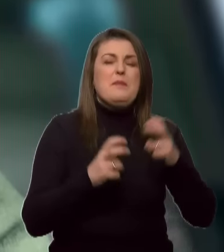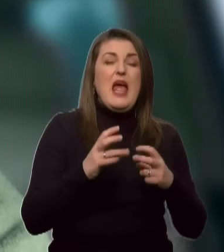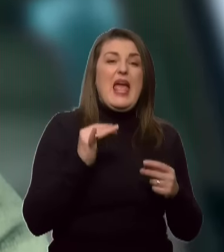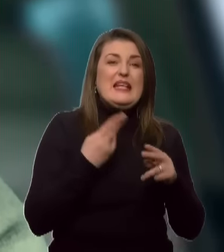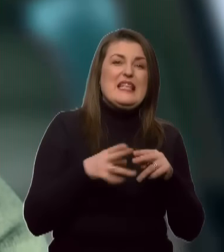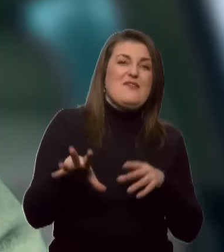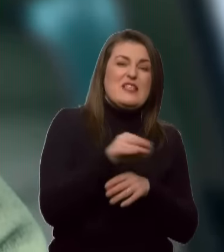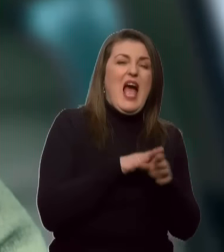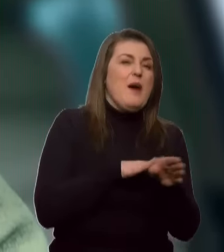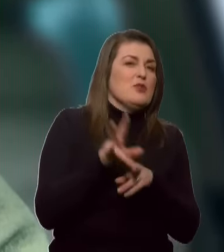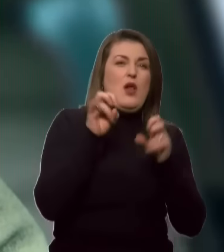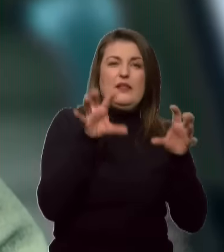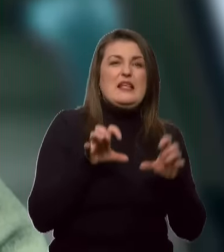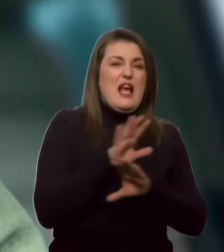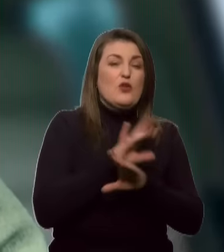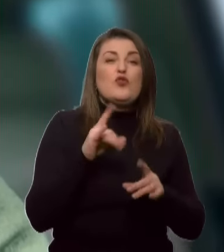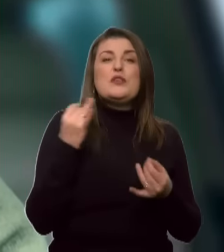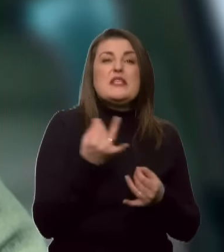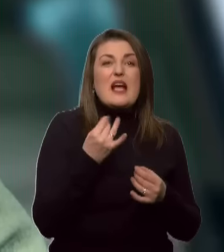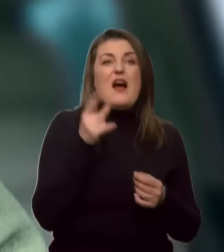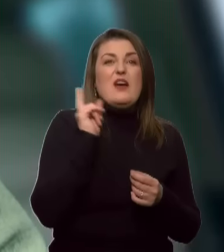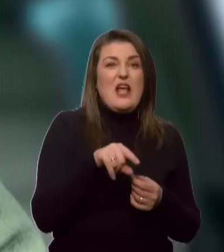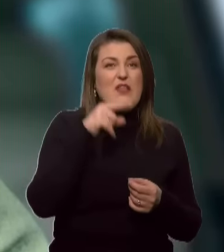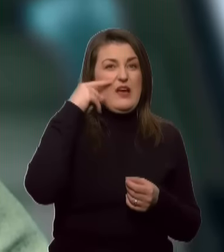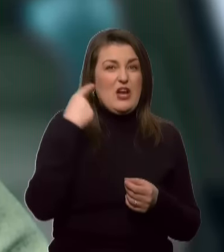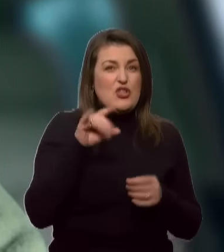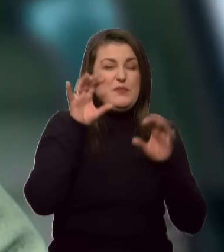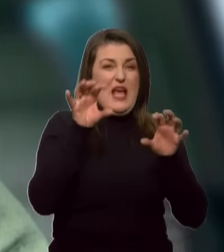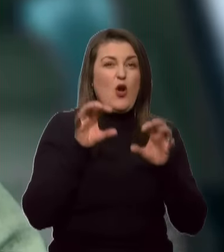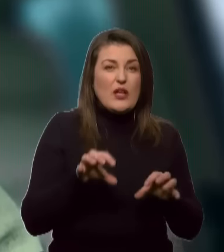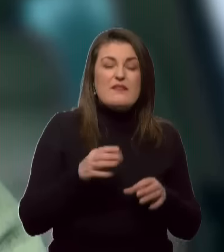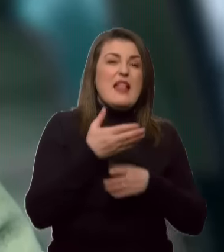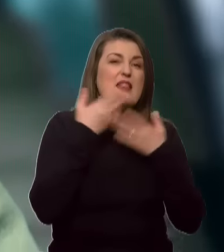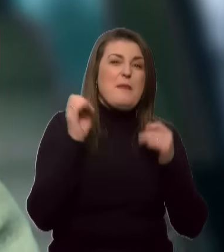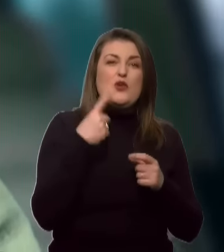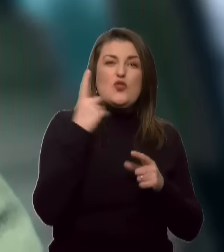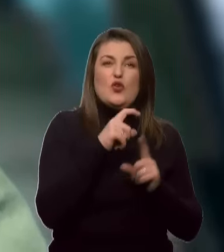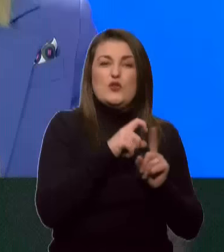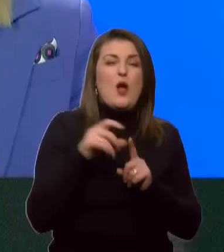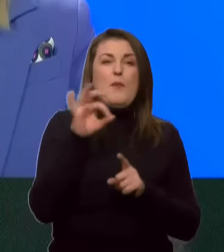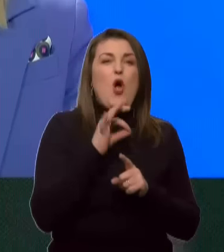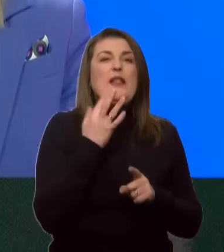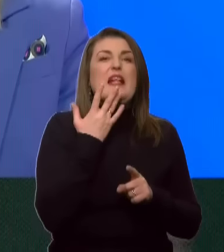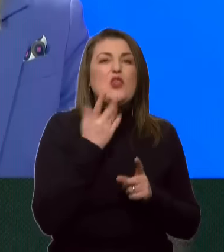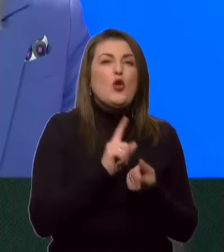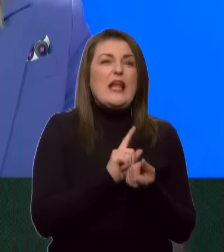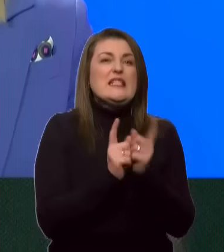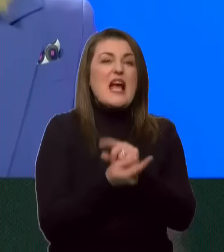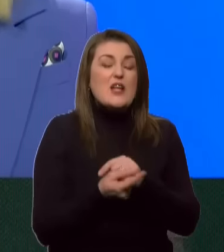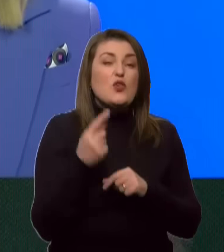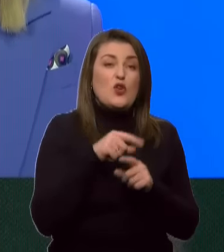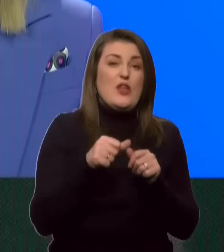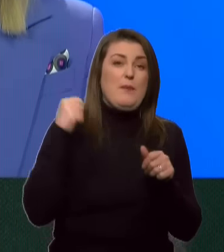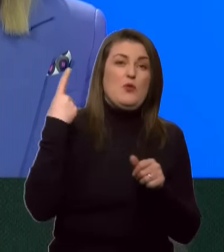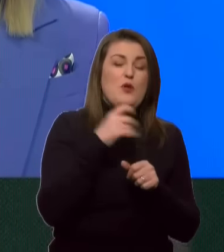все це абсолютно незаконно. Що цікаво, навіть в російському законодавстві немає жодного слова про націоналізацію. Так от, на